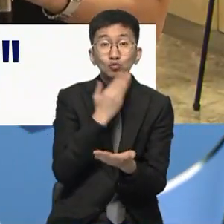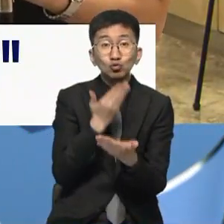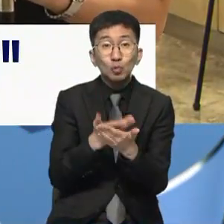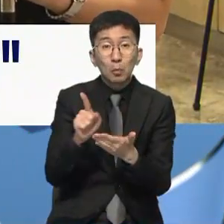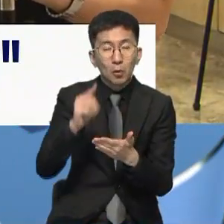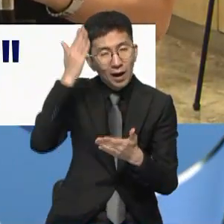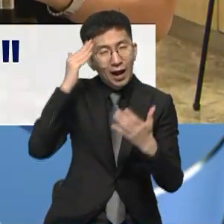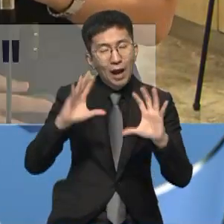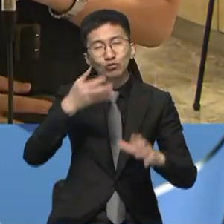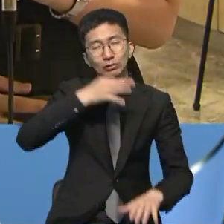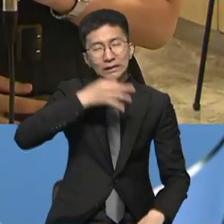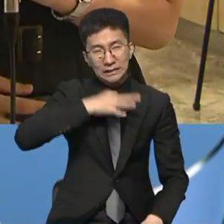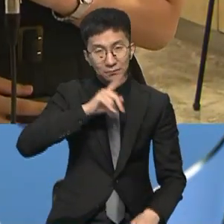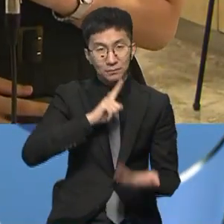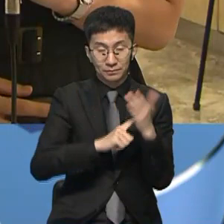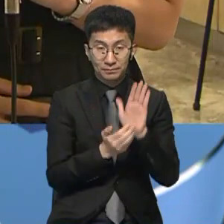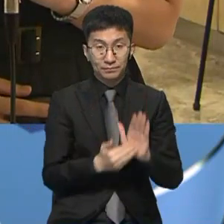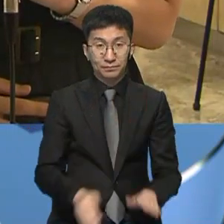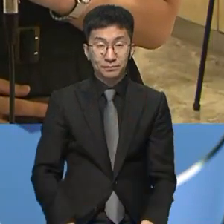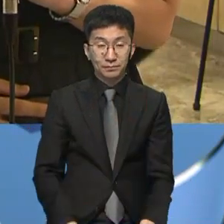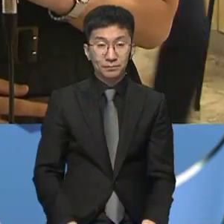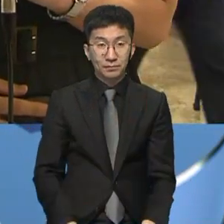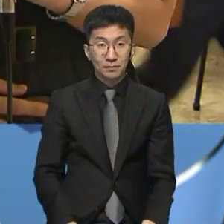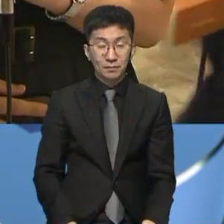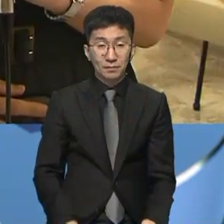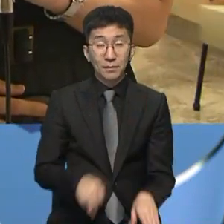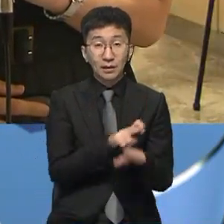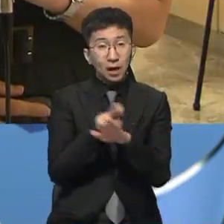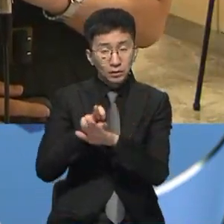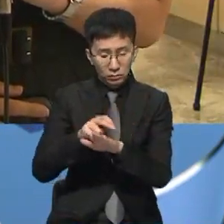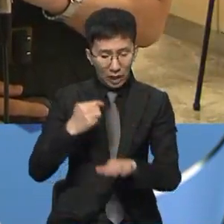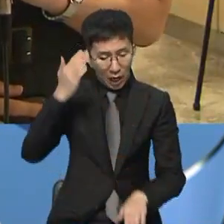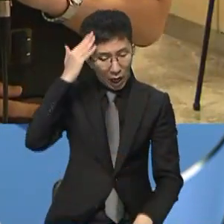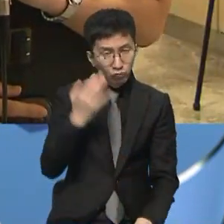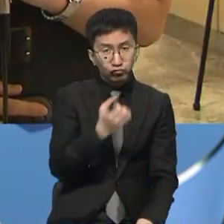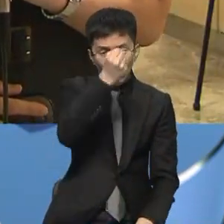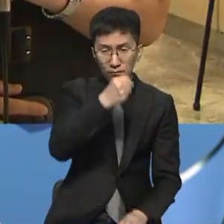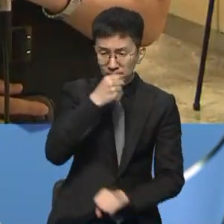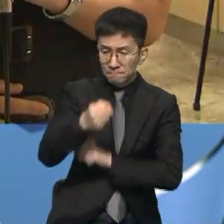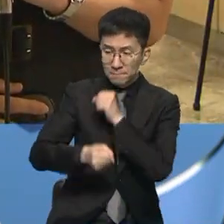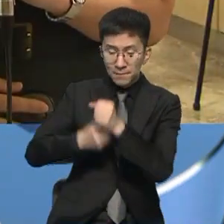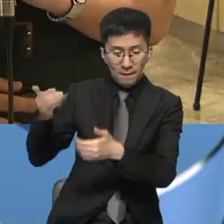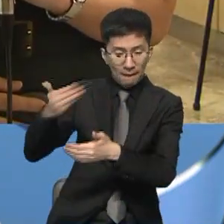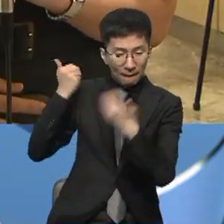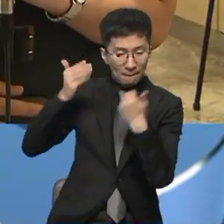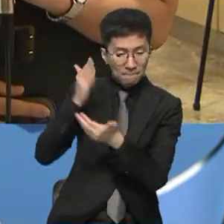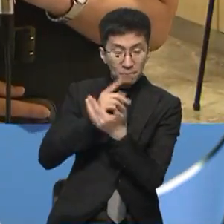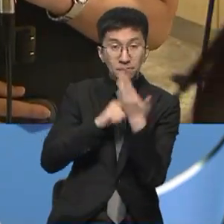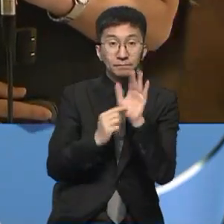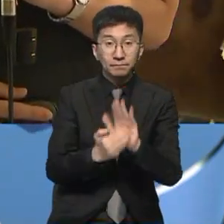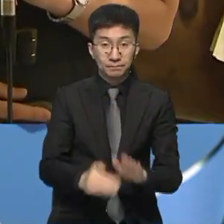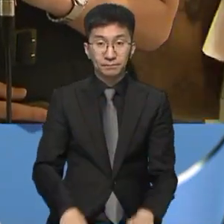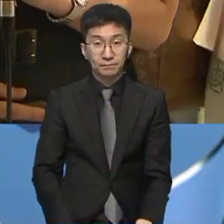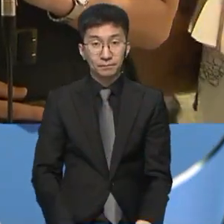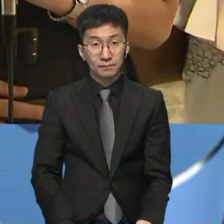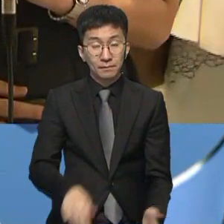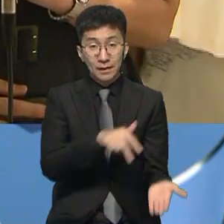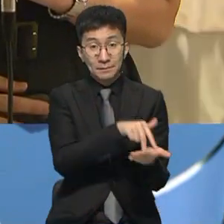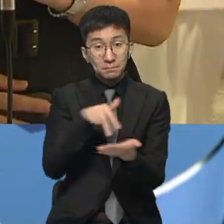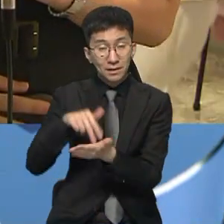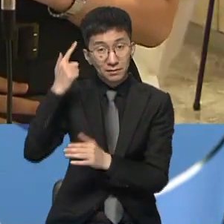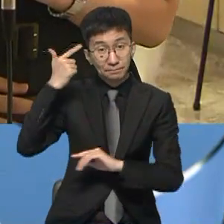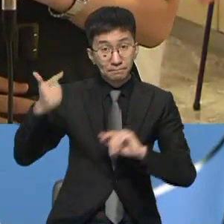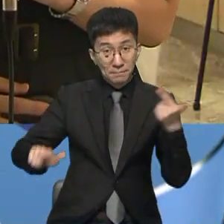바 있습니다. 정부는 특히 사드의 경우 주권 사안이라고 명확하게 선을 긋고 있습니다. 이런 입장 차에 대해서